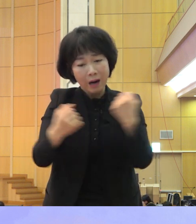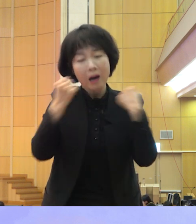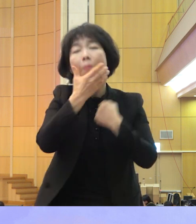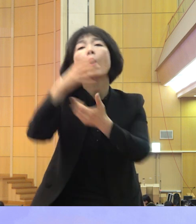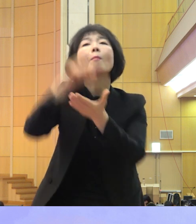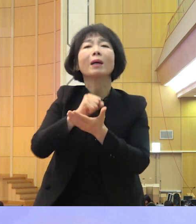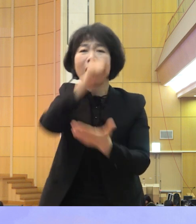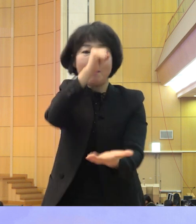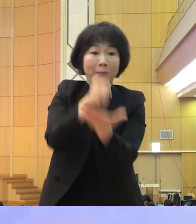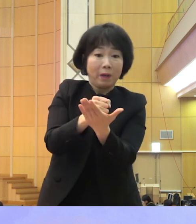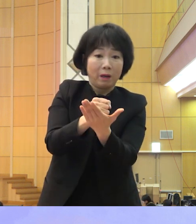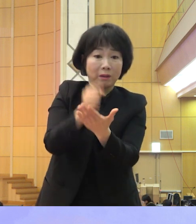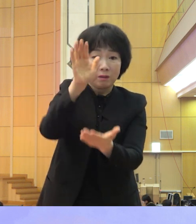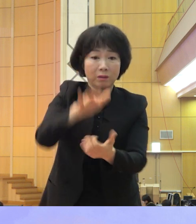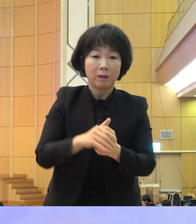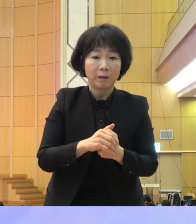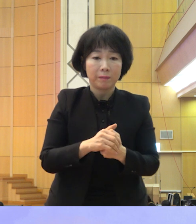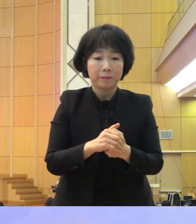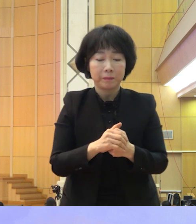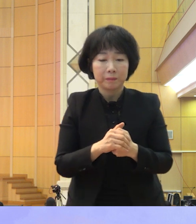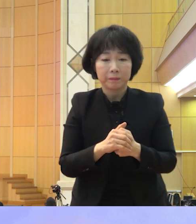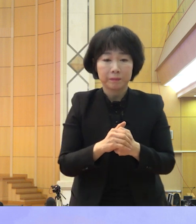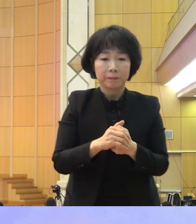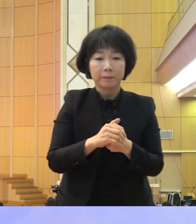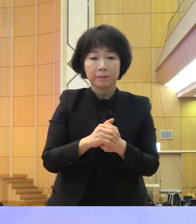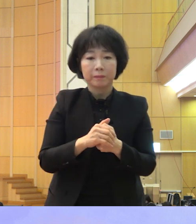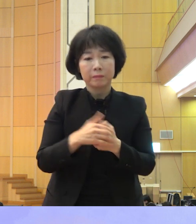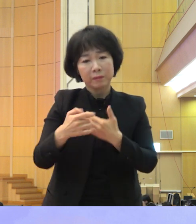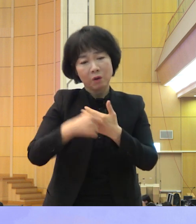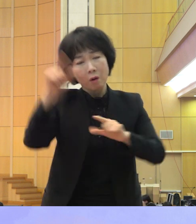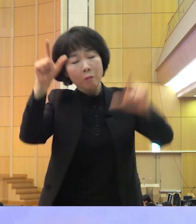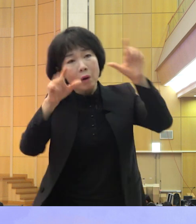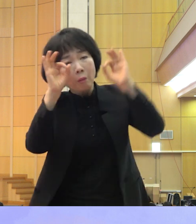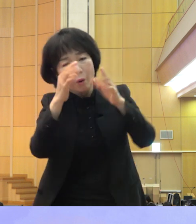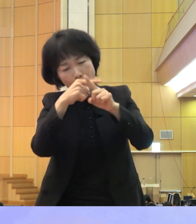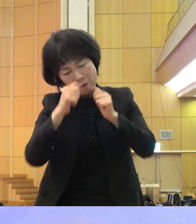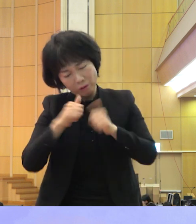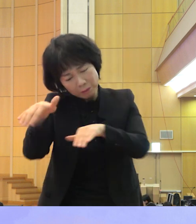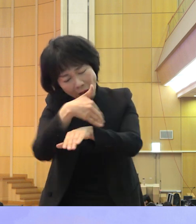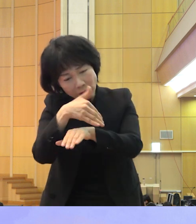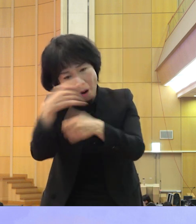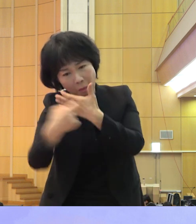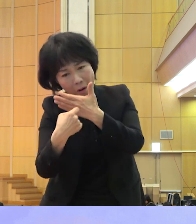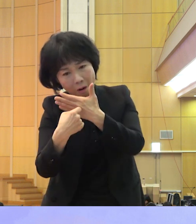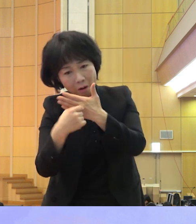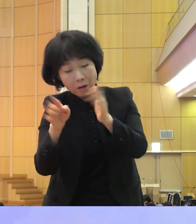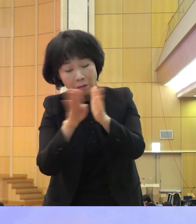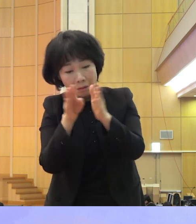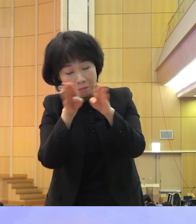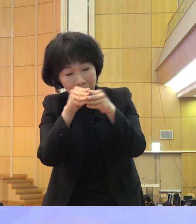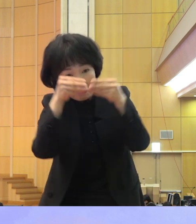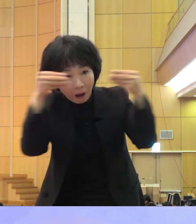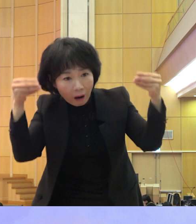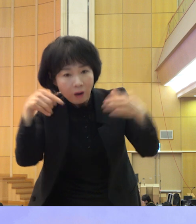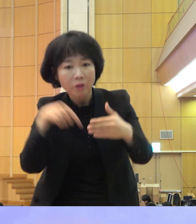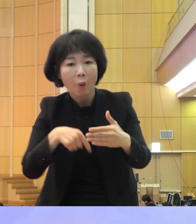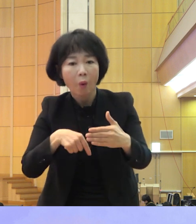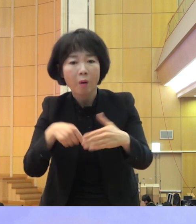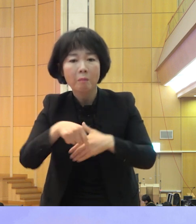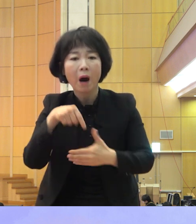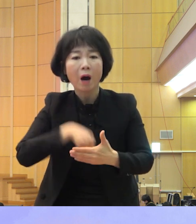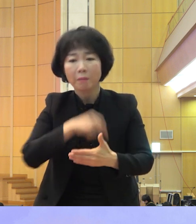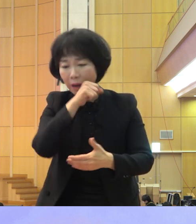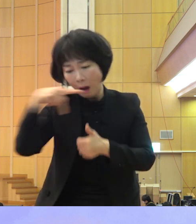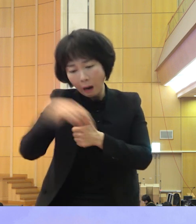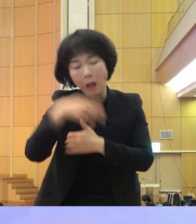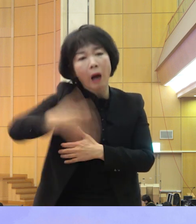받아야 되는데 그림의 떡처럼 겉으로 보기에는 믿는 것 같으나 실제 속사람은 마음에